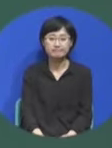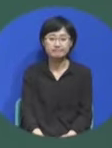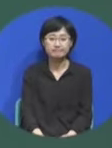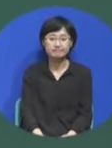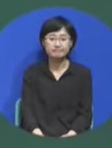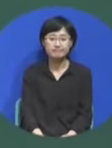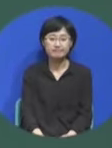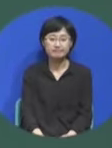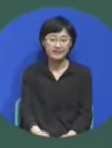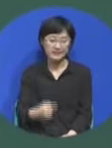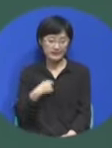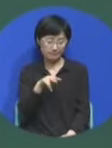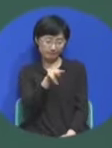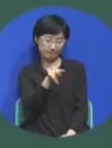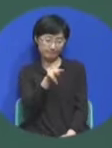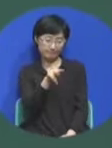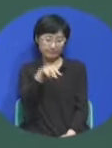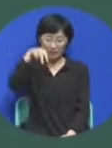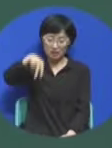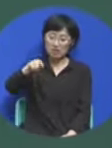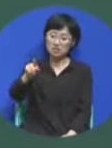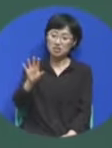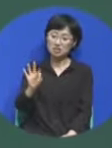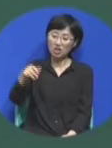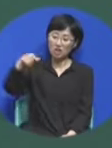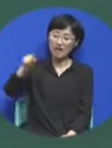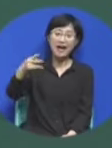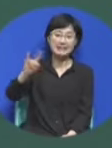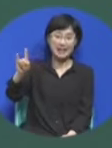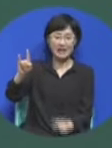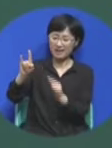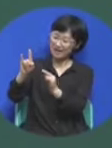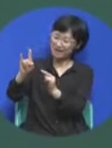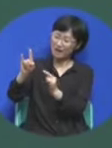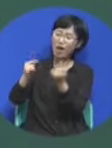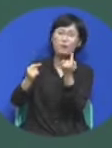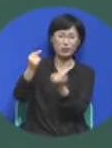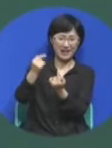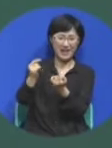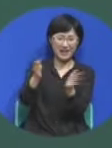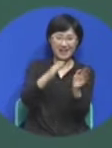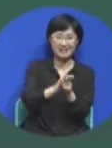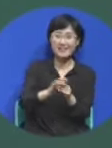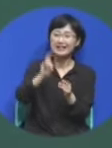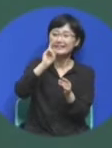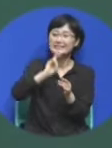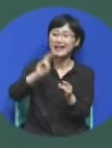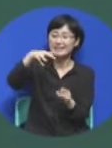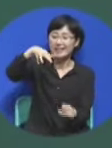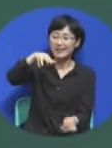他们也为了表达唱圣洁歌曲的人，所以用圣歌班这个词. 네, 저 개인적으로는 성가대라는 단어보다도 찬양대가 더 은혜롭다고 생각합니다.